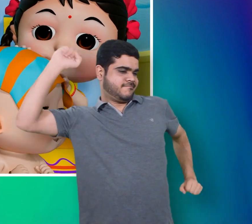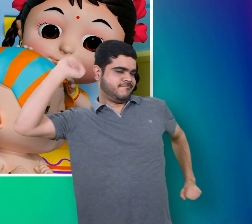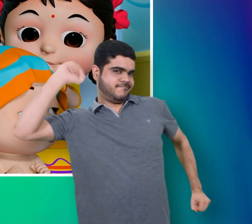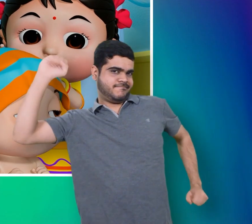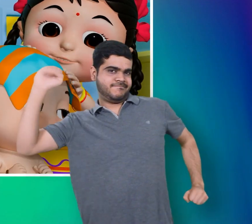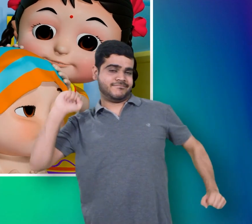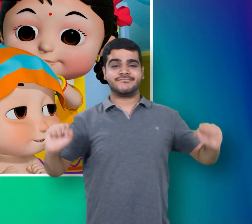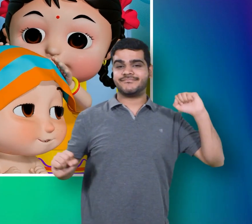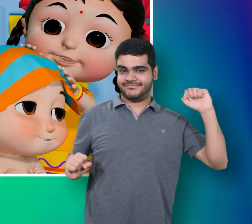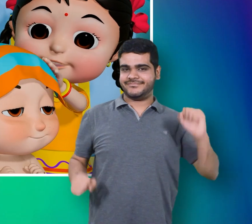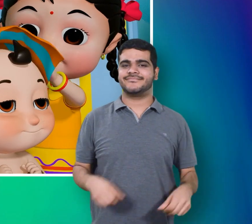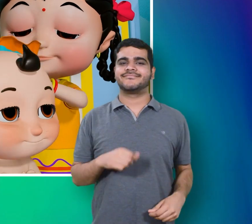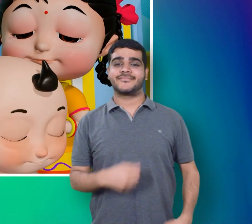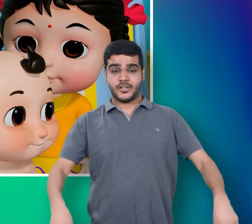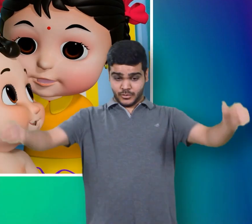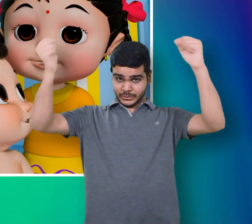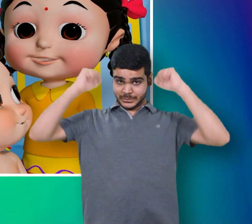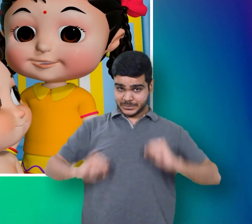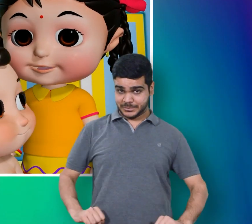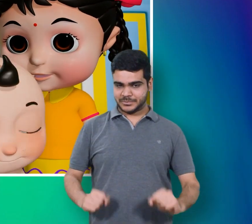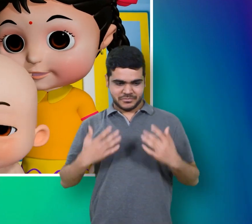फिर बदन को पोंछ लो तुम,